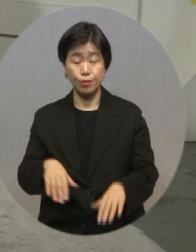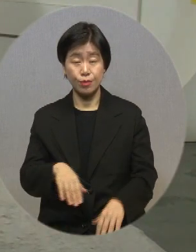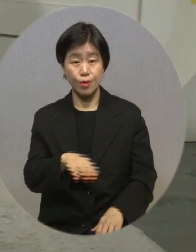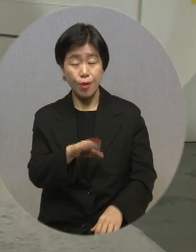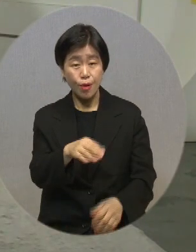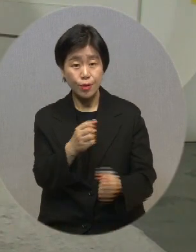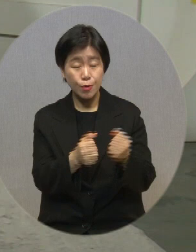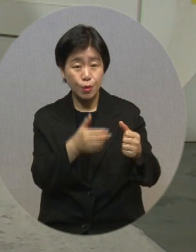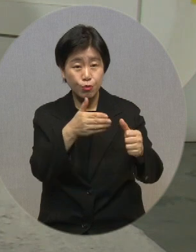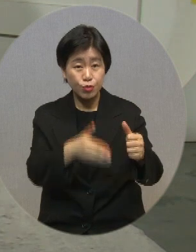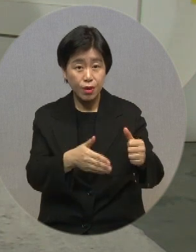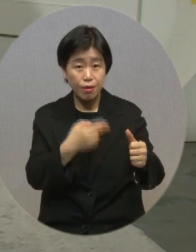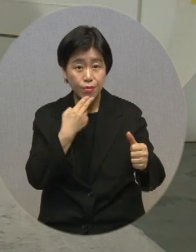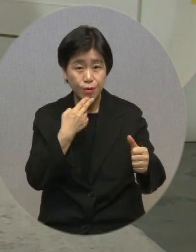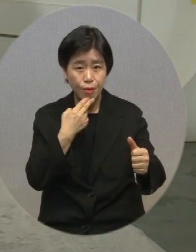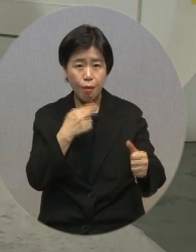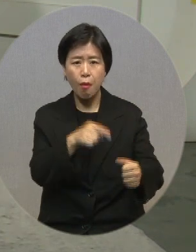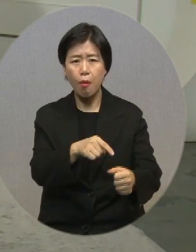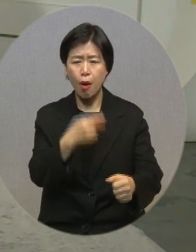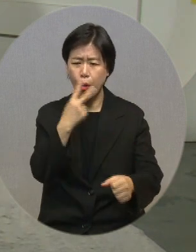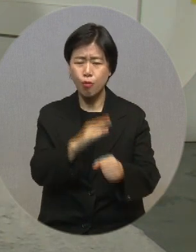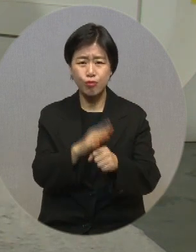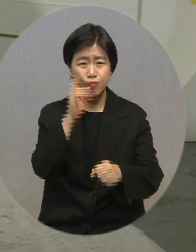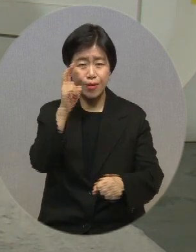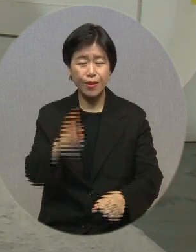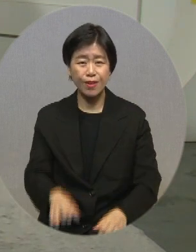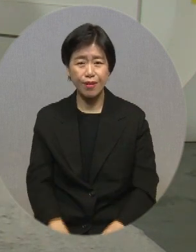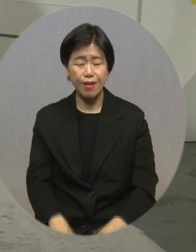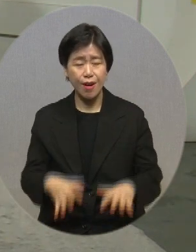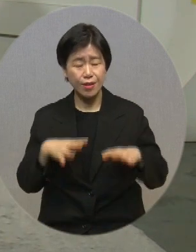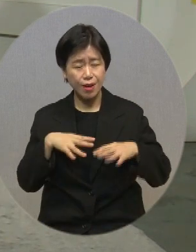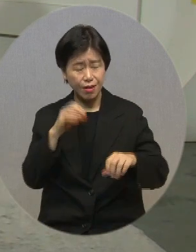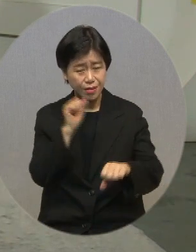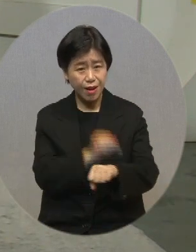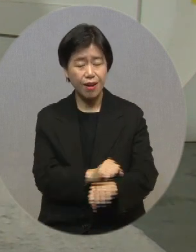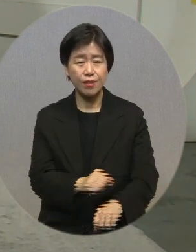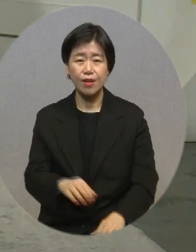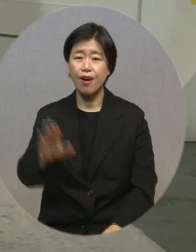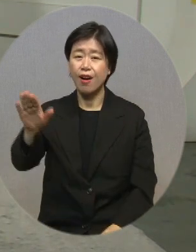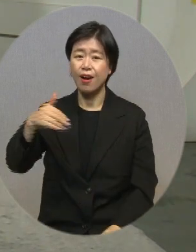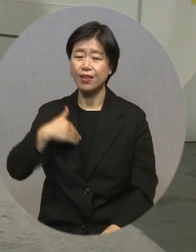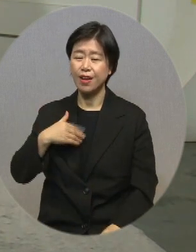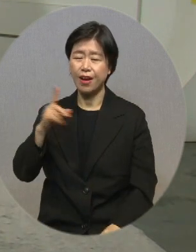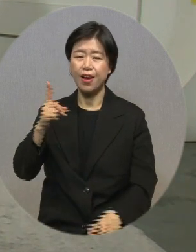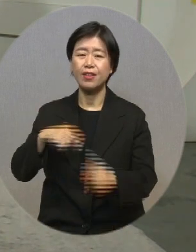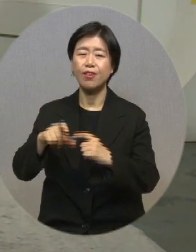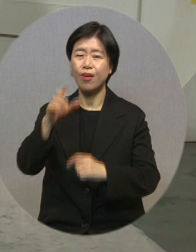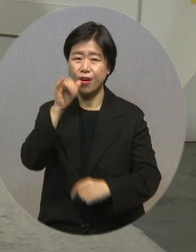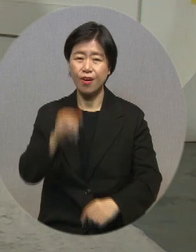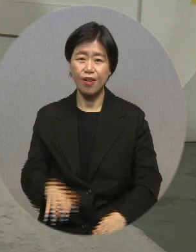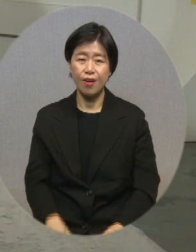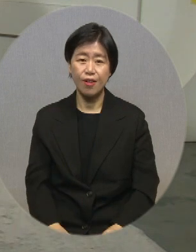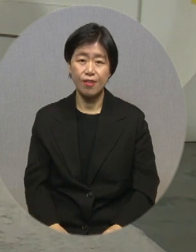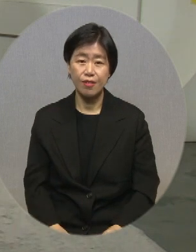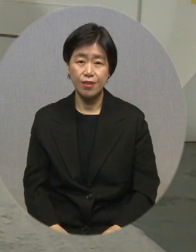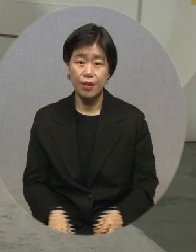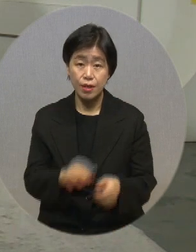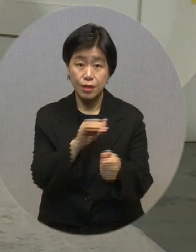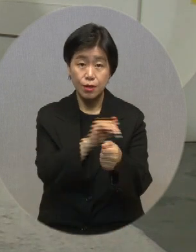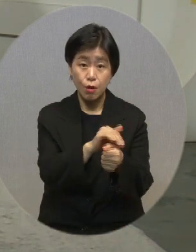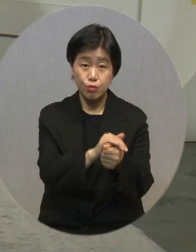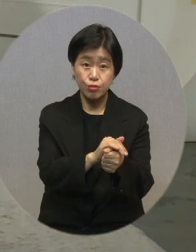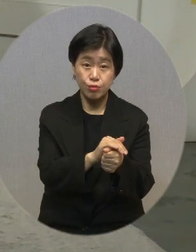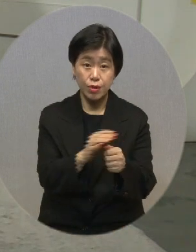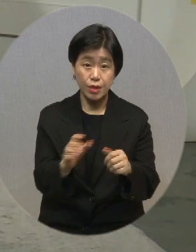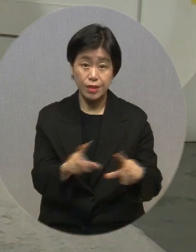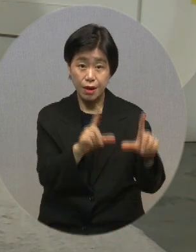뻔했어요. 너무나 야. 고향 그 지역자 감사합니다. 또 하나 있어요. 또. 네. 또, 또 있어. 또 있어. 또 있어. 또. 네. 천년을 사는 게 거북이가 있고 또 뭐가 네.